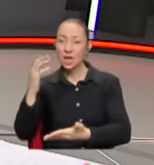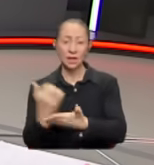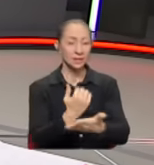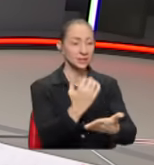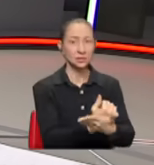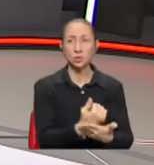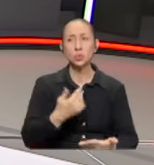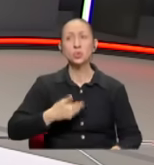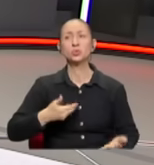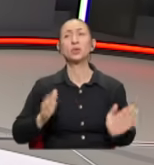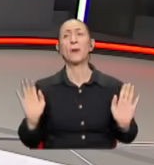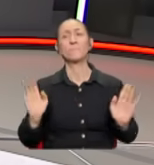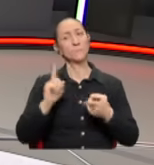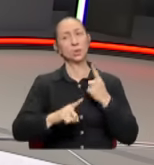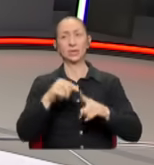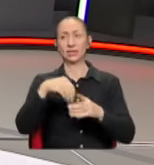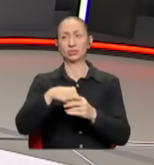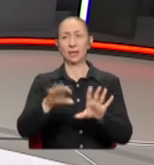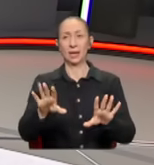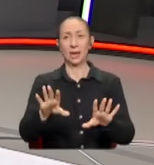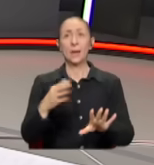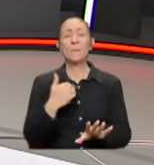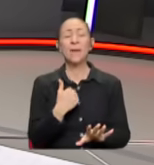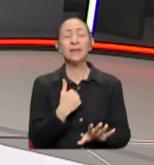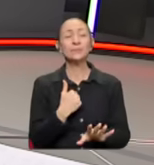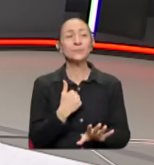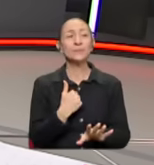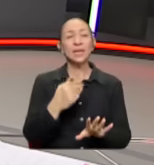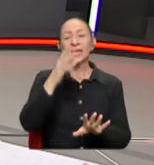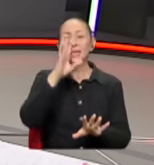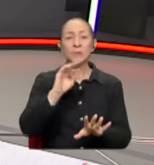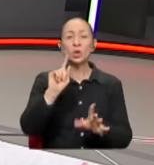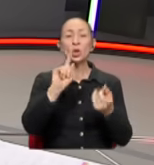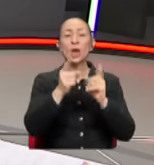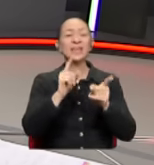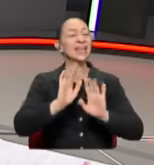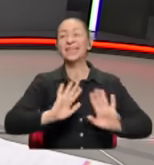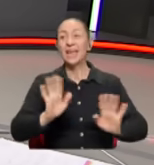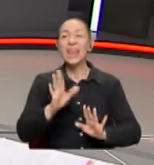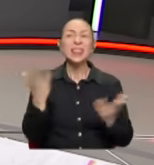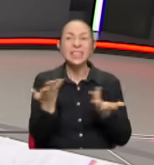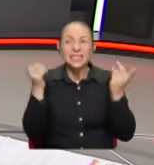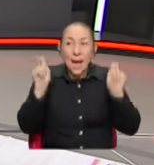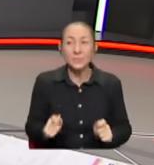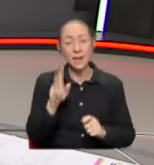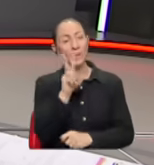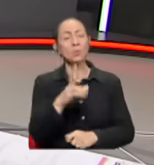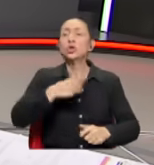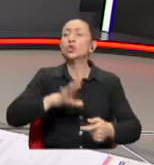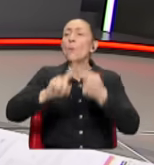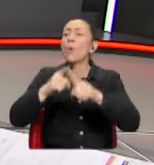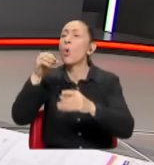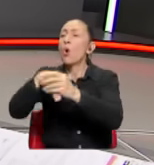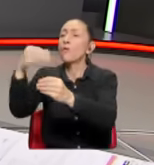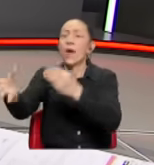kazandığını umursamam ben siyasette. Ben kimin yönettiğine değil nasıl yönettiğine bakarım. İsteyen istediği partiye oy